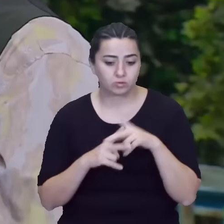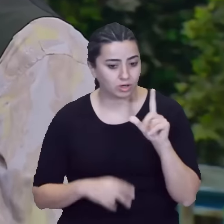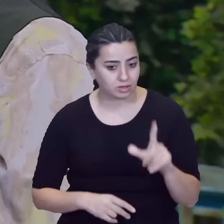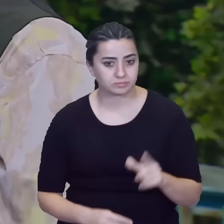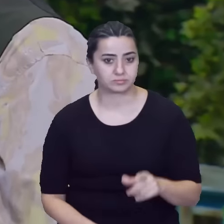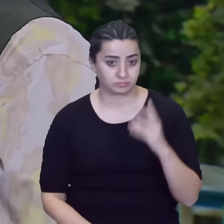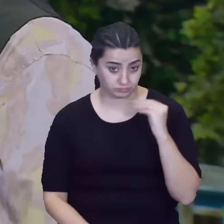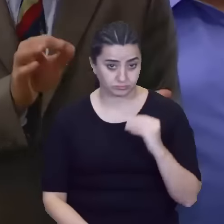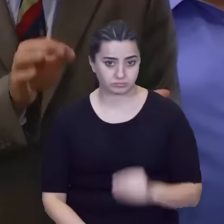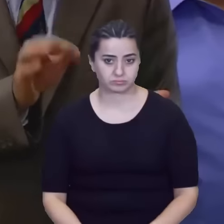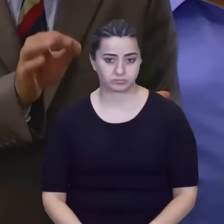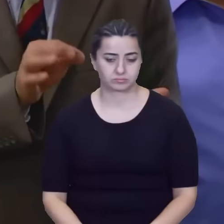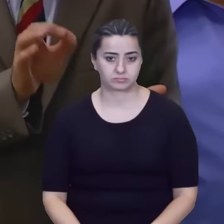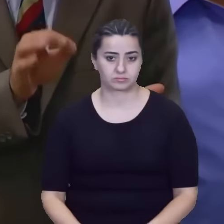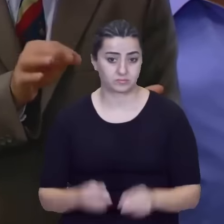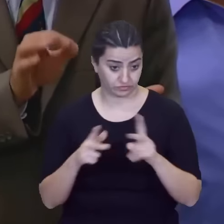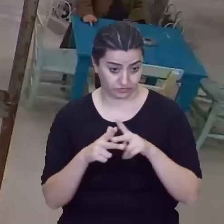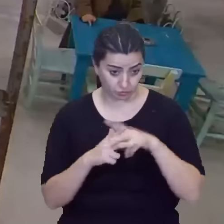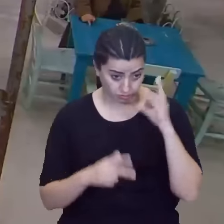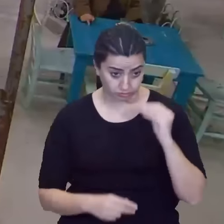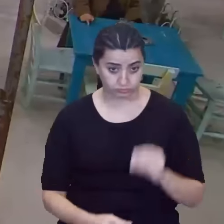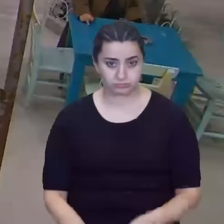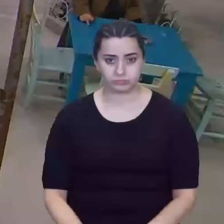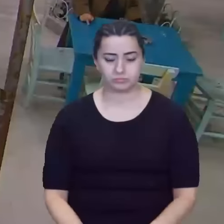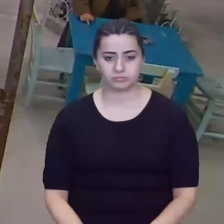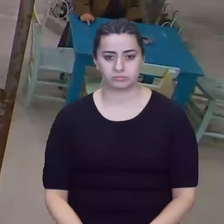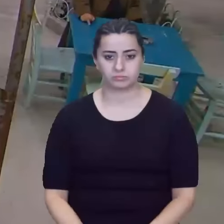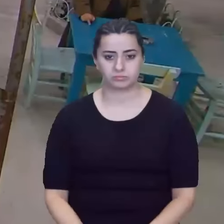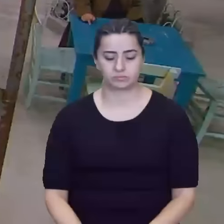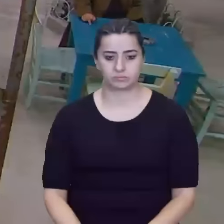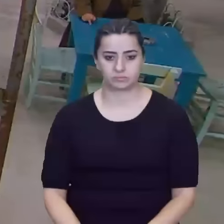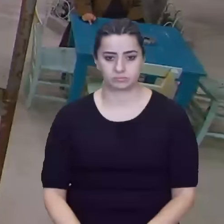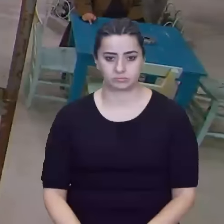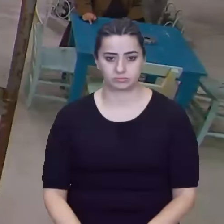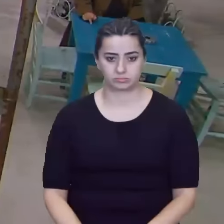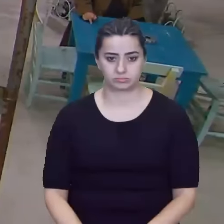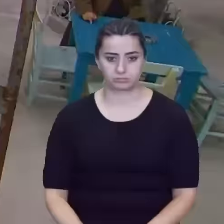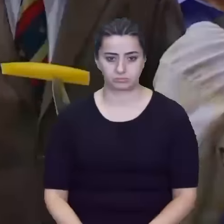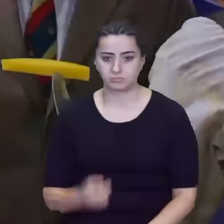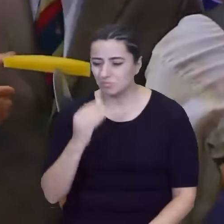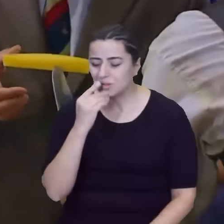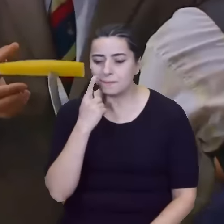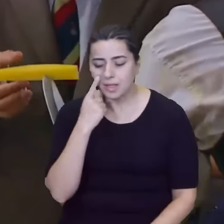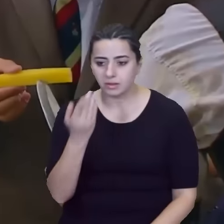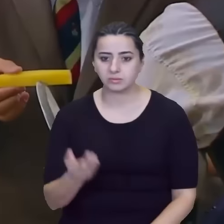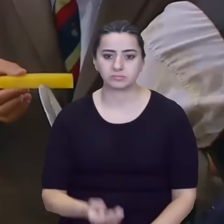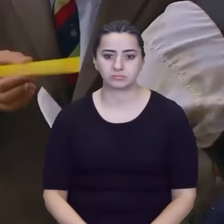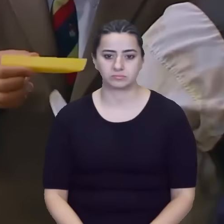keseceksin. Anladın mı? Fatura keseceksin. Taci garaja eğildi. Sayın başkanım, bu kaşarın bir tadına bakar mısın?